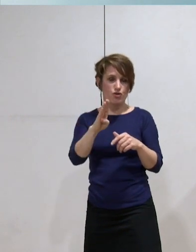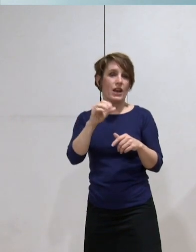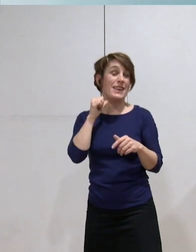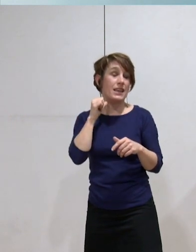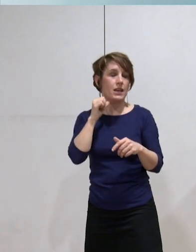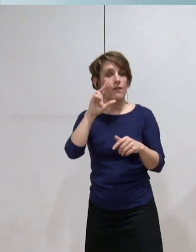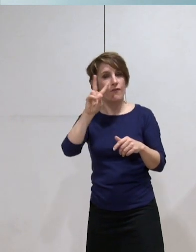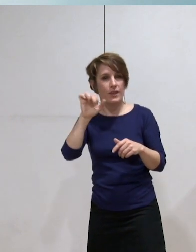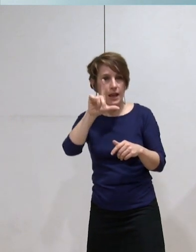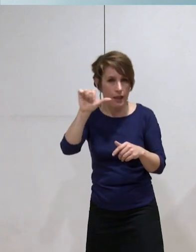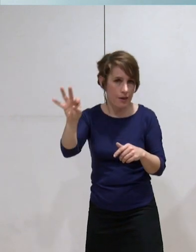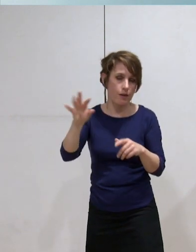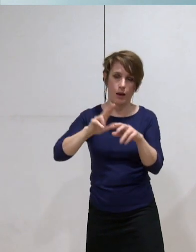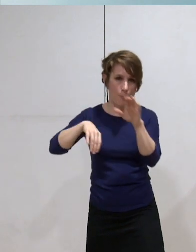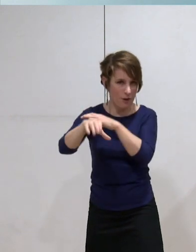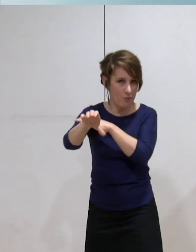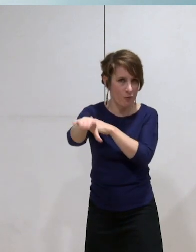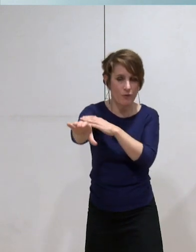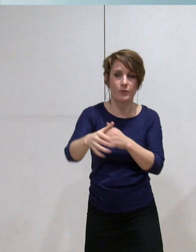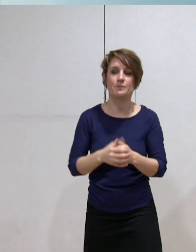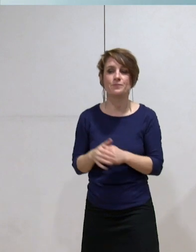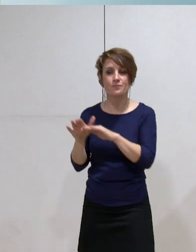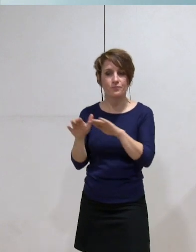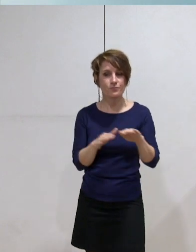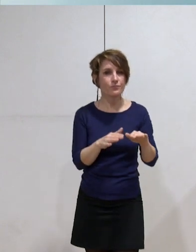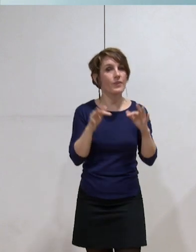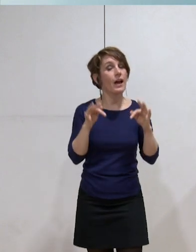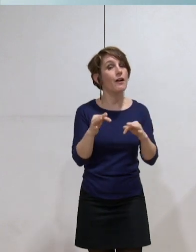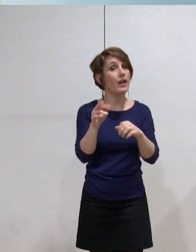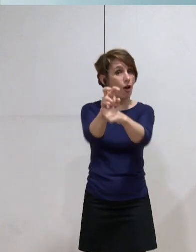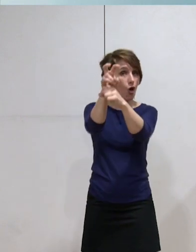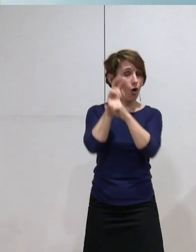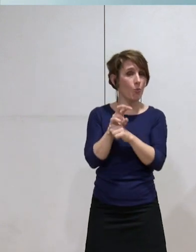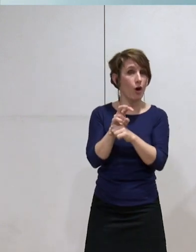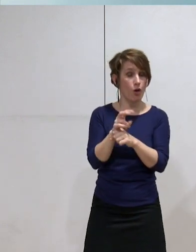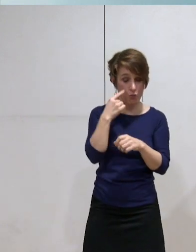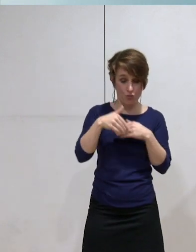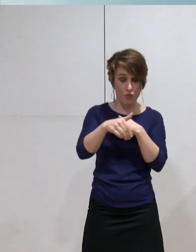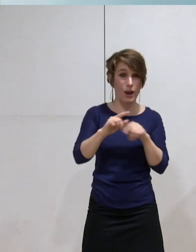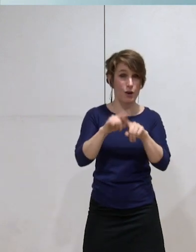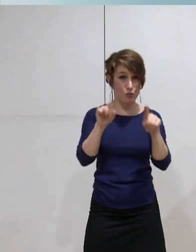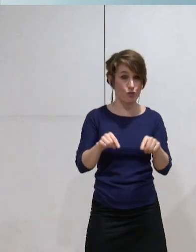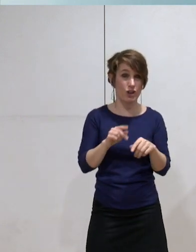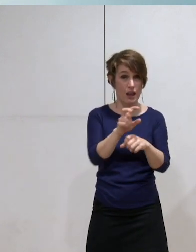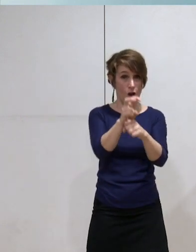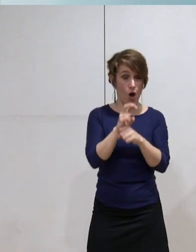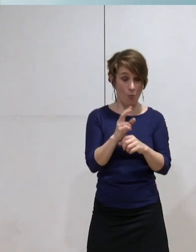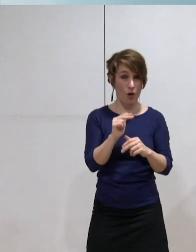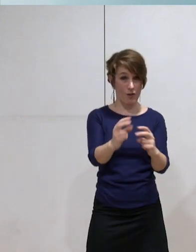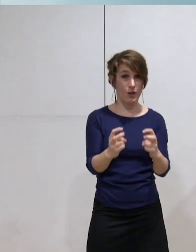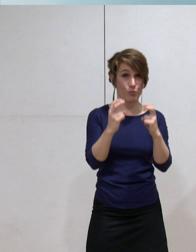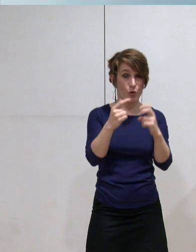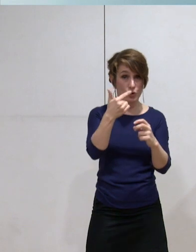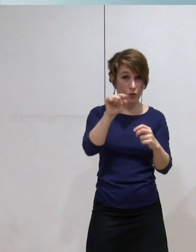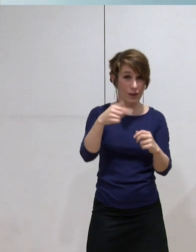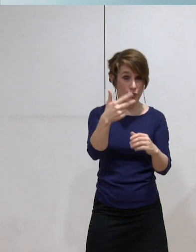la dette le recours à l'emprunt pour le budget primitif 2016 augmentera de 2,3 million d'euros